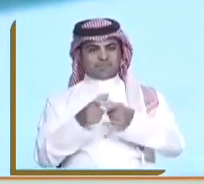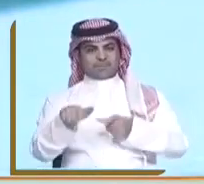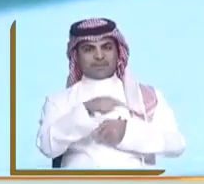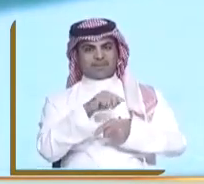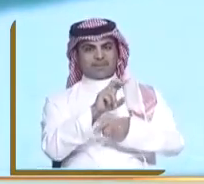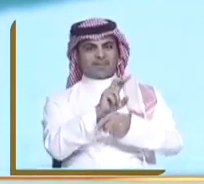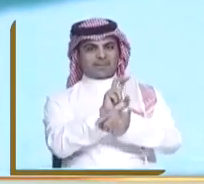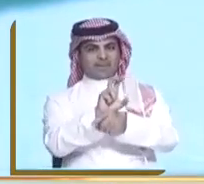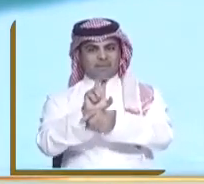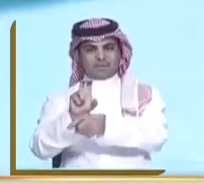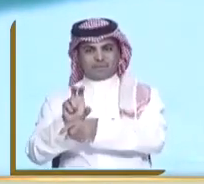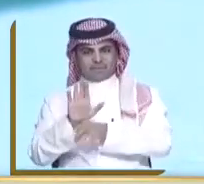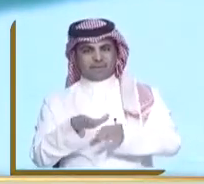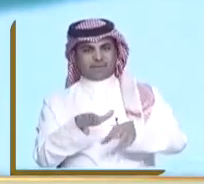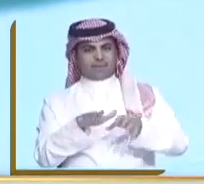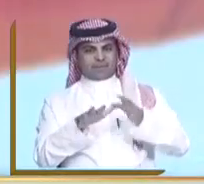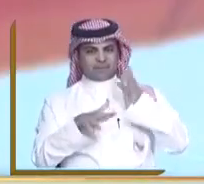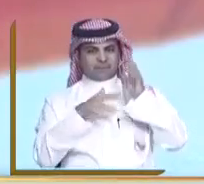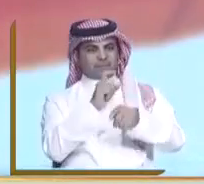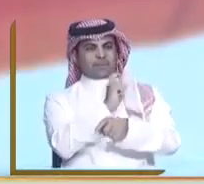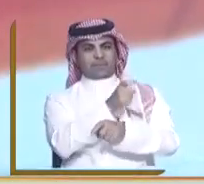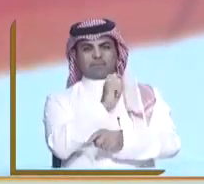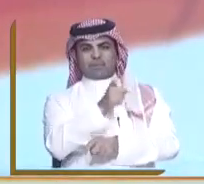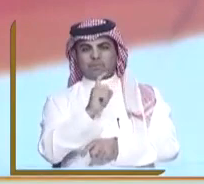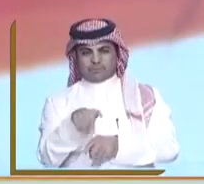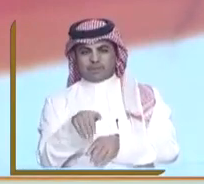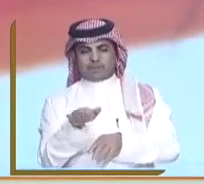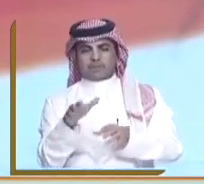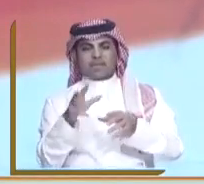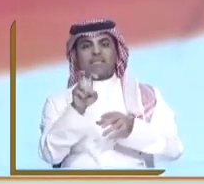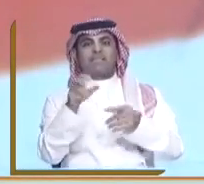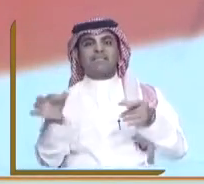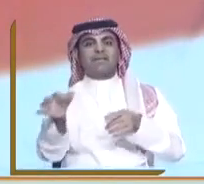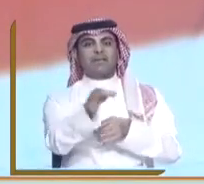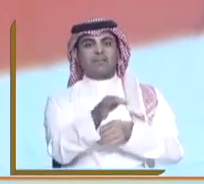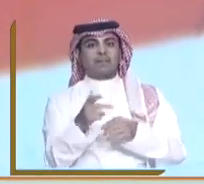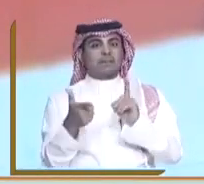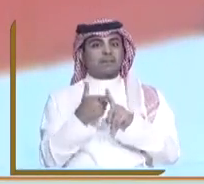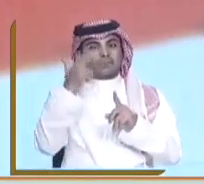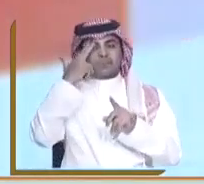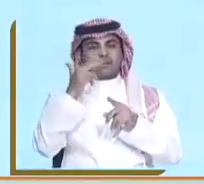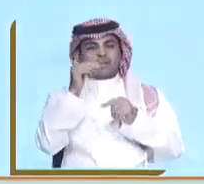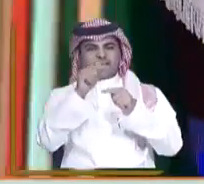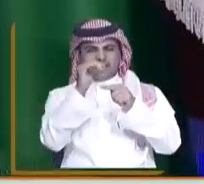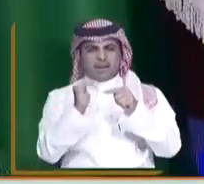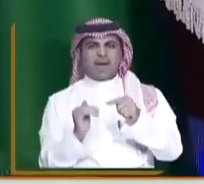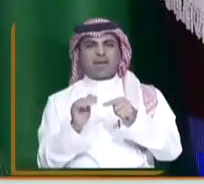مؤكدا ان سوق راس المال تداول اصبح واحدا من افضل عشره اسواق في العالم